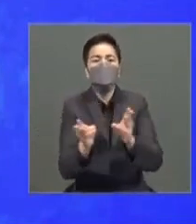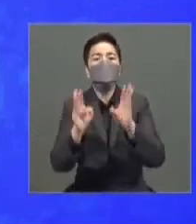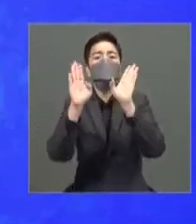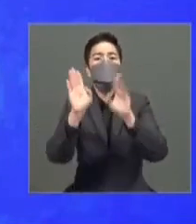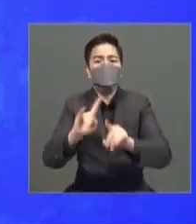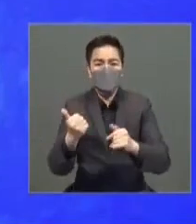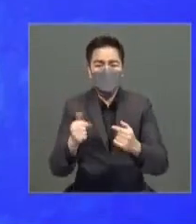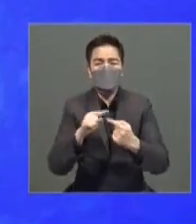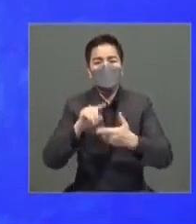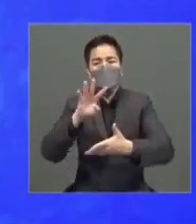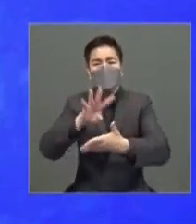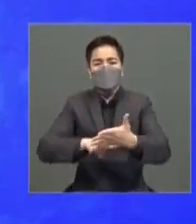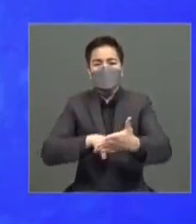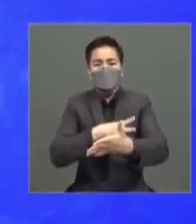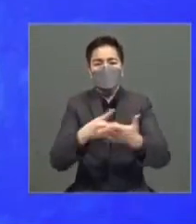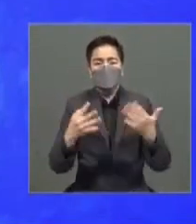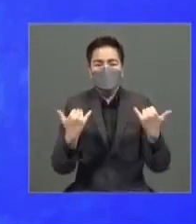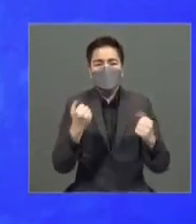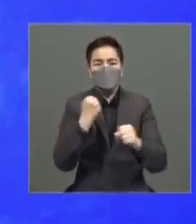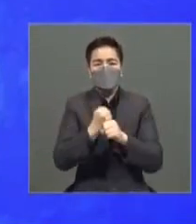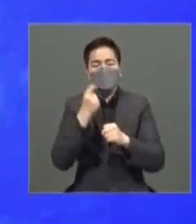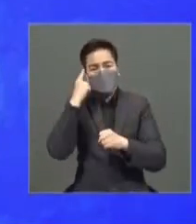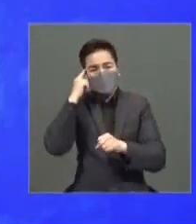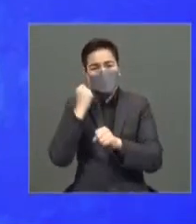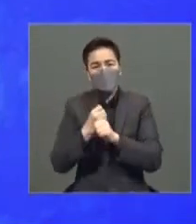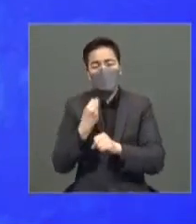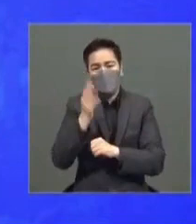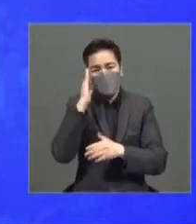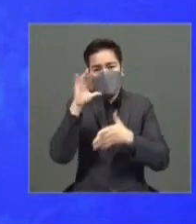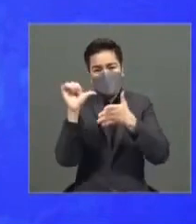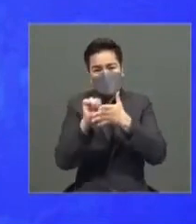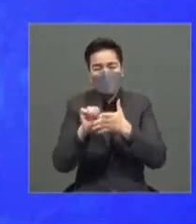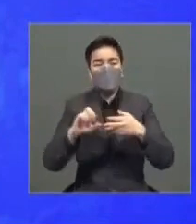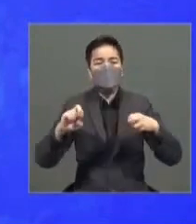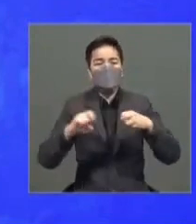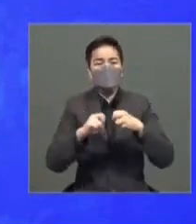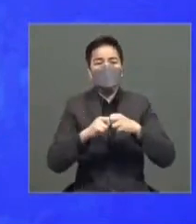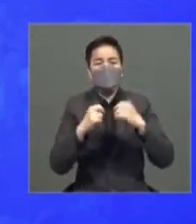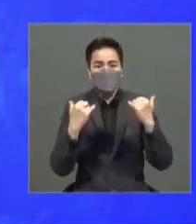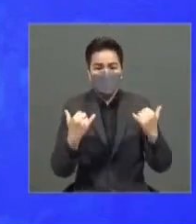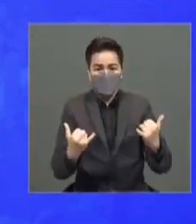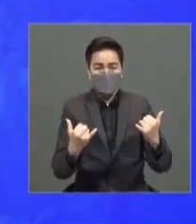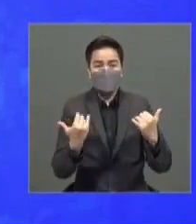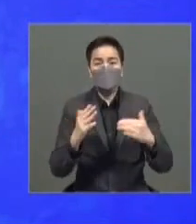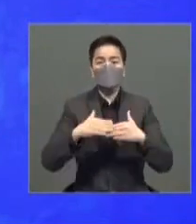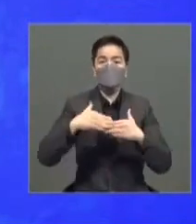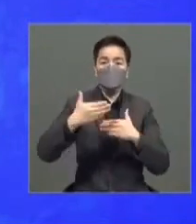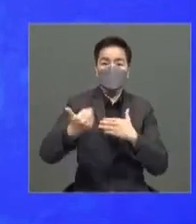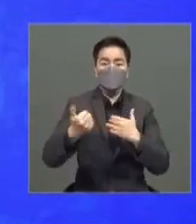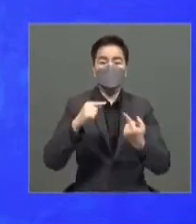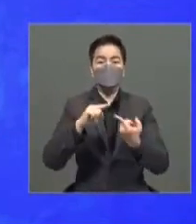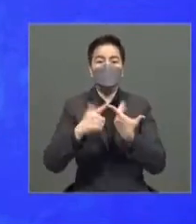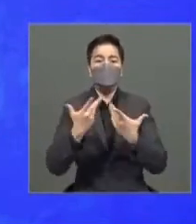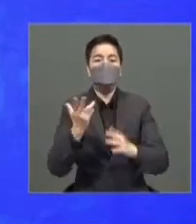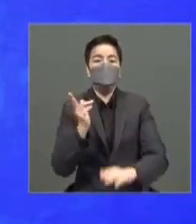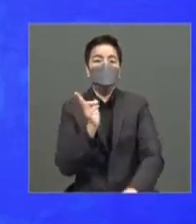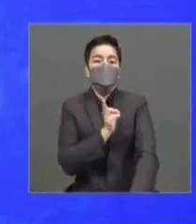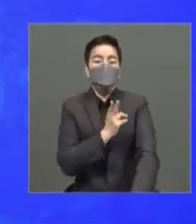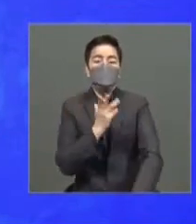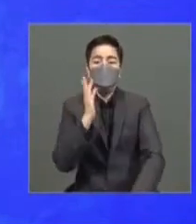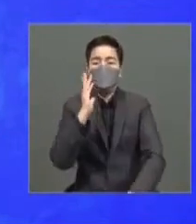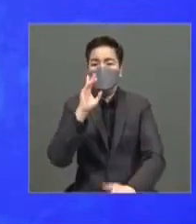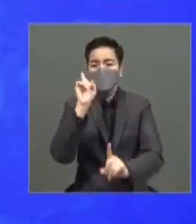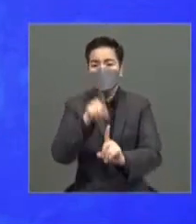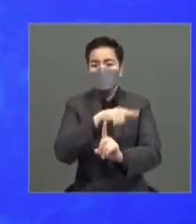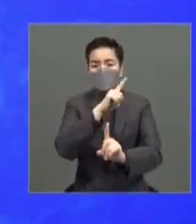ไรนะคะนี่ก็คือแผนเบื้องต้นที่มีการกำหนดเพื่อที่จะแก้ไขปัญหาณขณะนี้ค่ะลำดับต่อไปนะคะเป็นการแถลงข่าวภาพภ